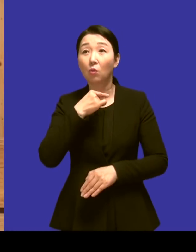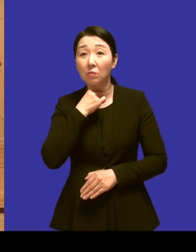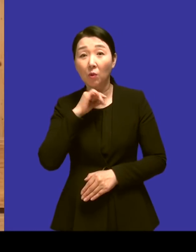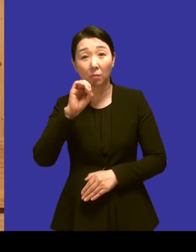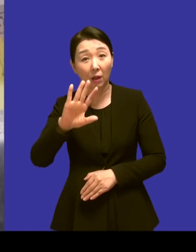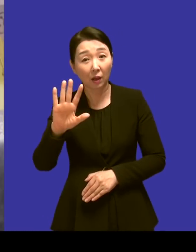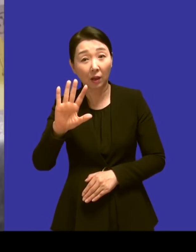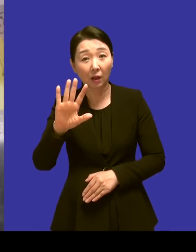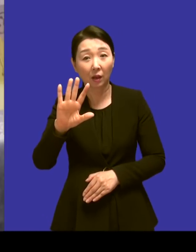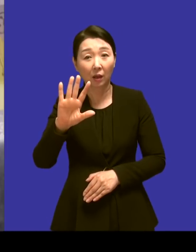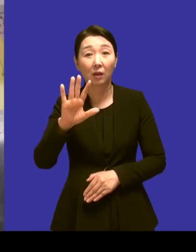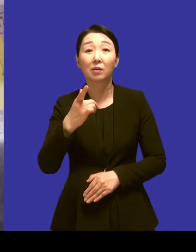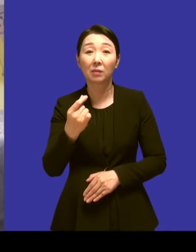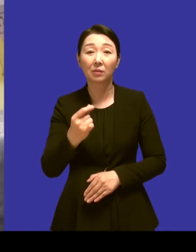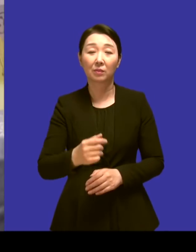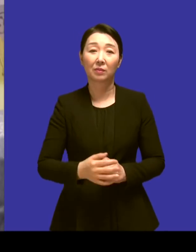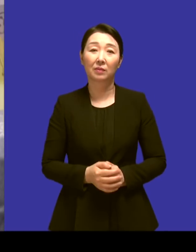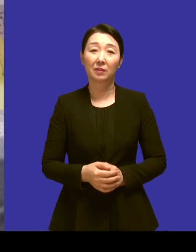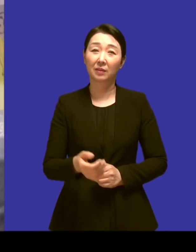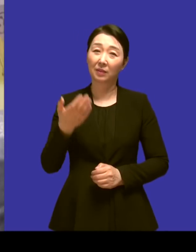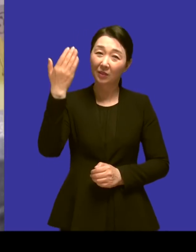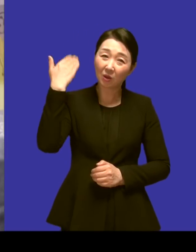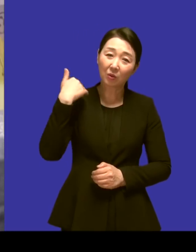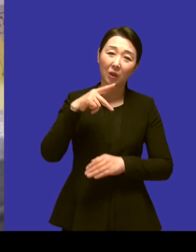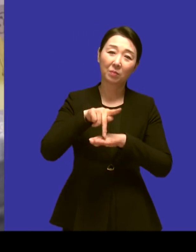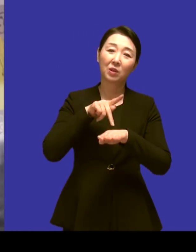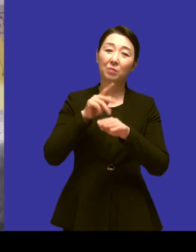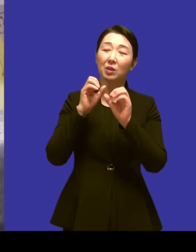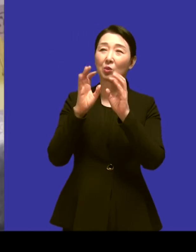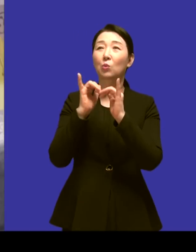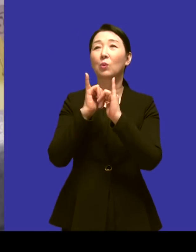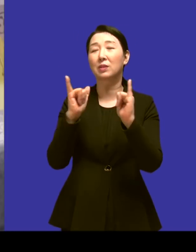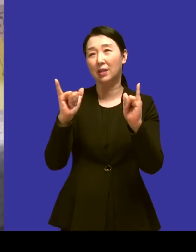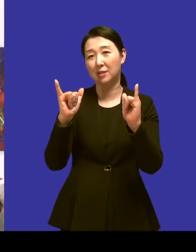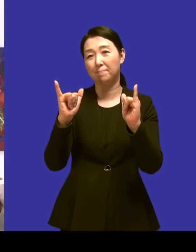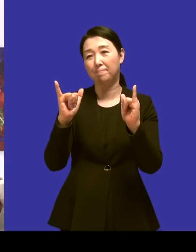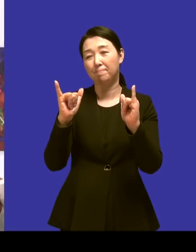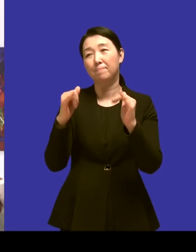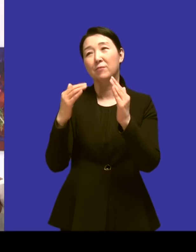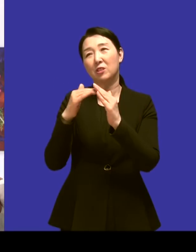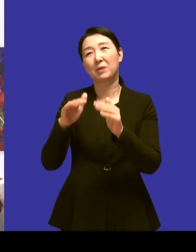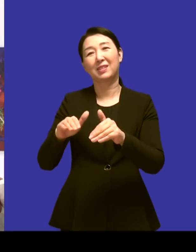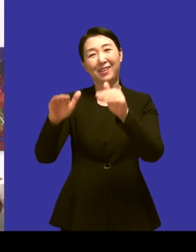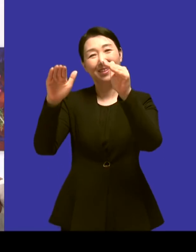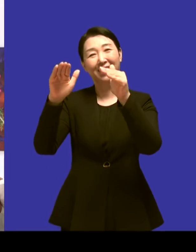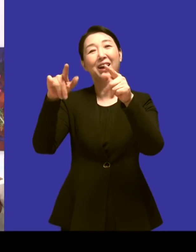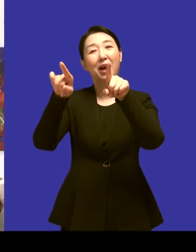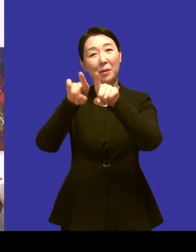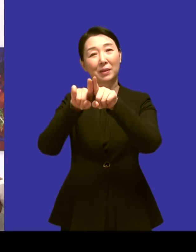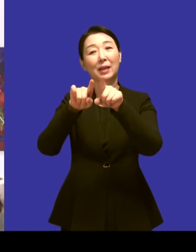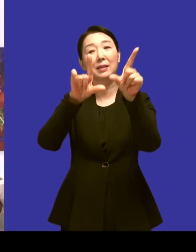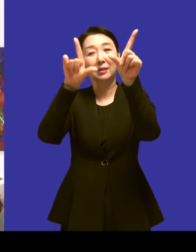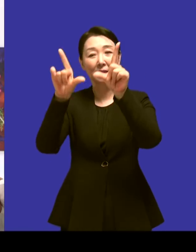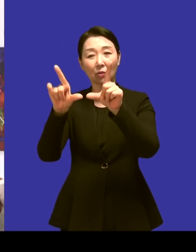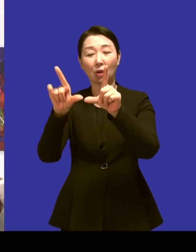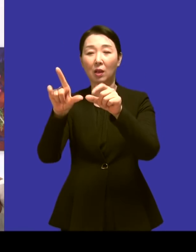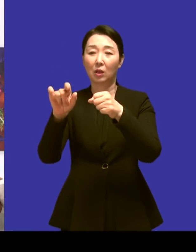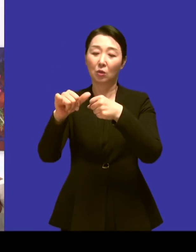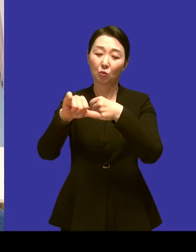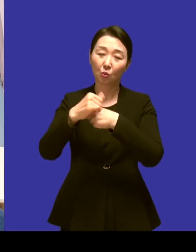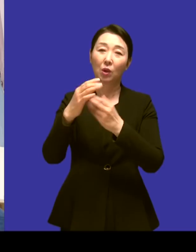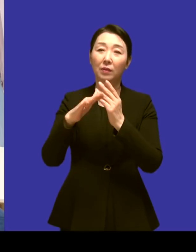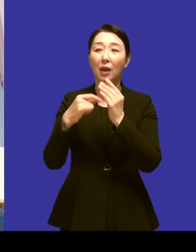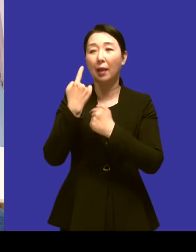수 있는 게 아니잖아요. 아, 그쵸. 예. 예, 그 전에도 필리핀 선교사님 댁에서 자주 자랐어요. 막 예. 초등학교 5학년 때 한 달 동안 가 있기도 하고